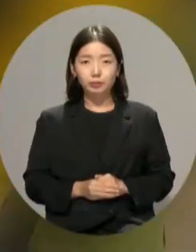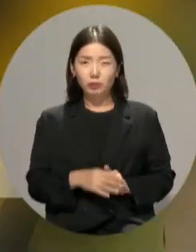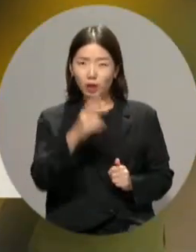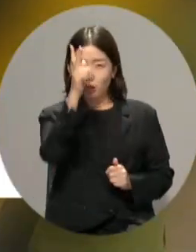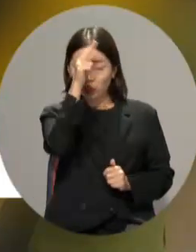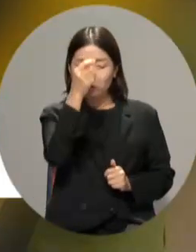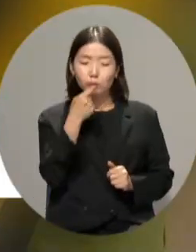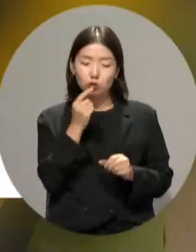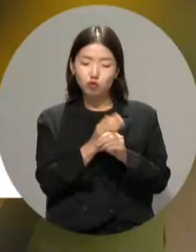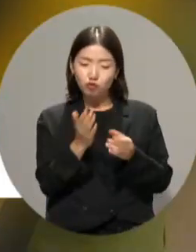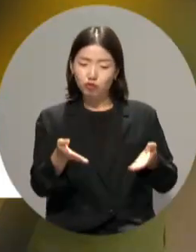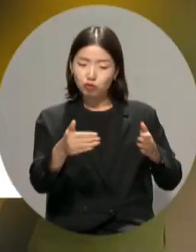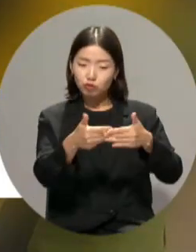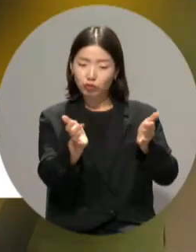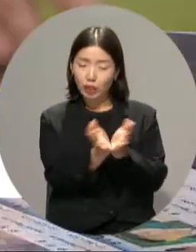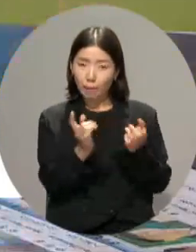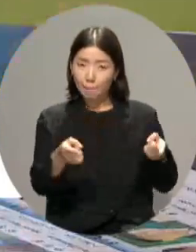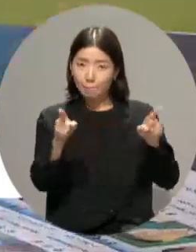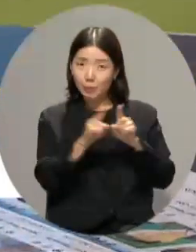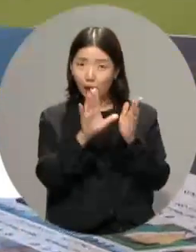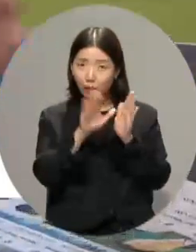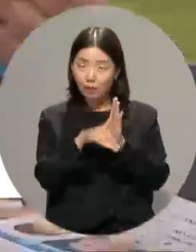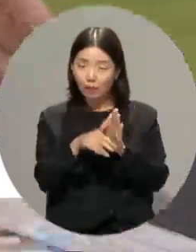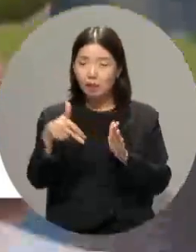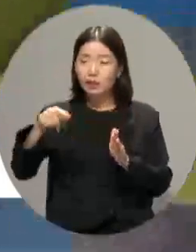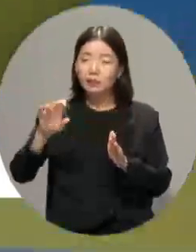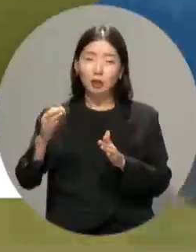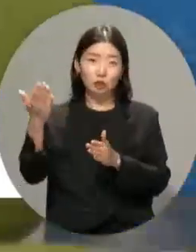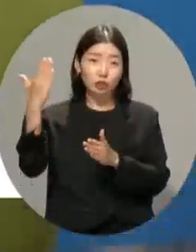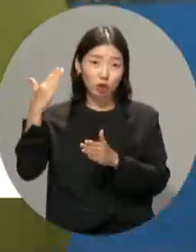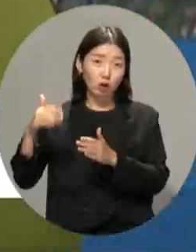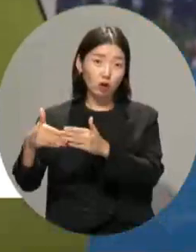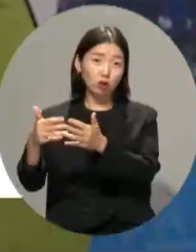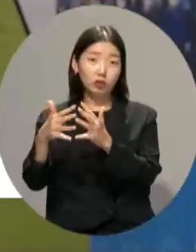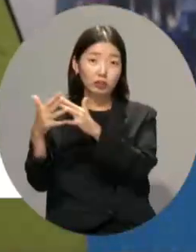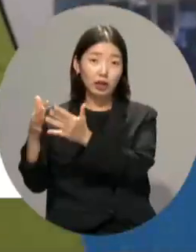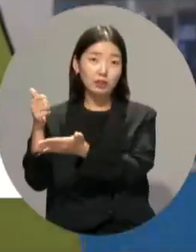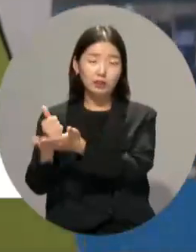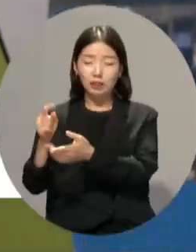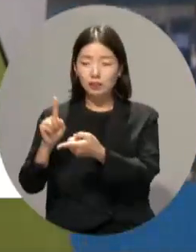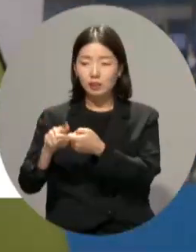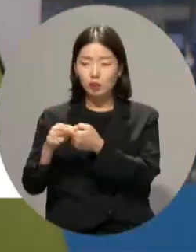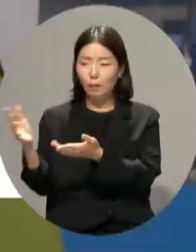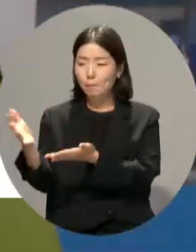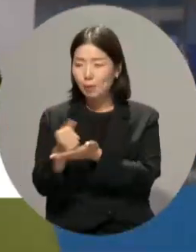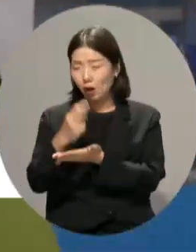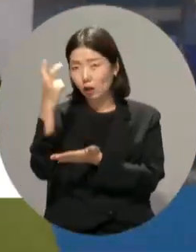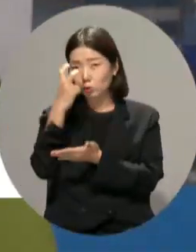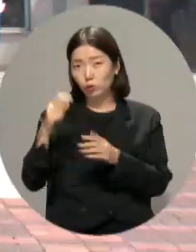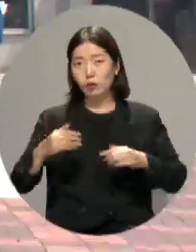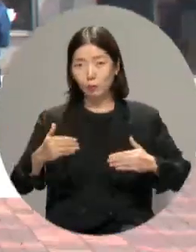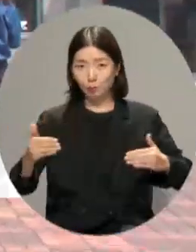경찰은 민주당 경선에서 맞붙었던 장영수 전 군수 측 관계자의 대해서도 압수수색을 벌였습니다